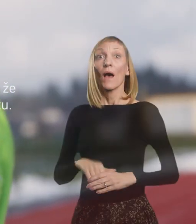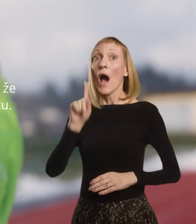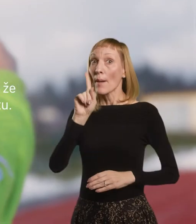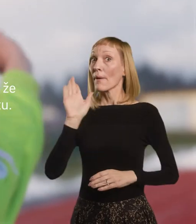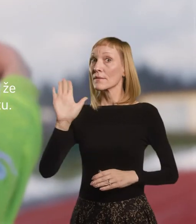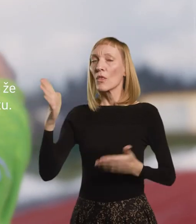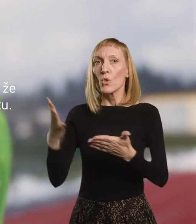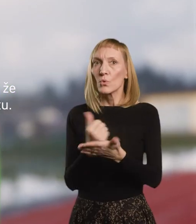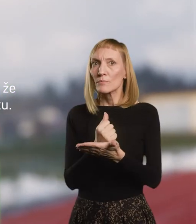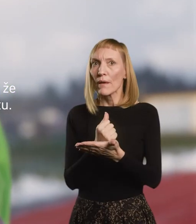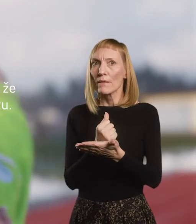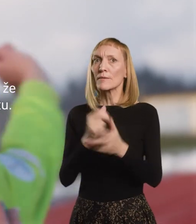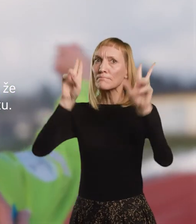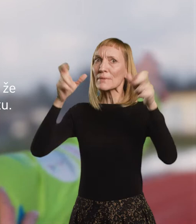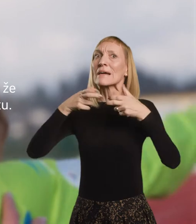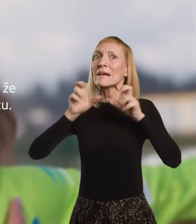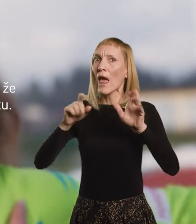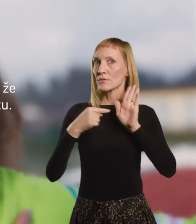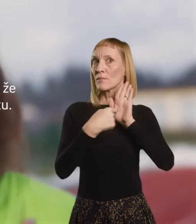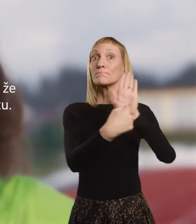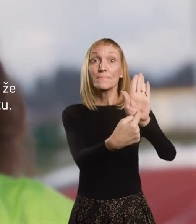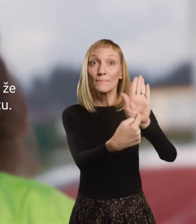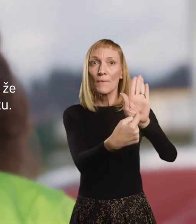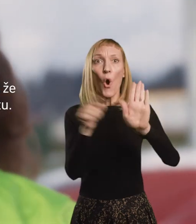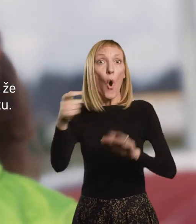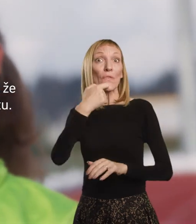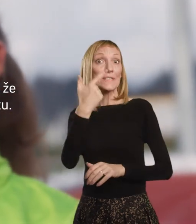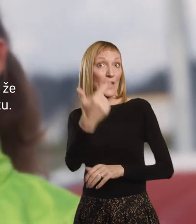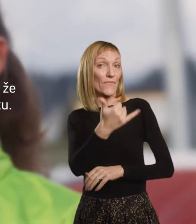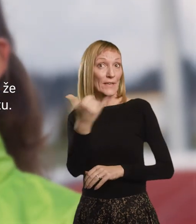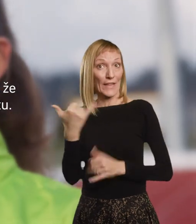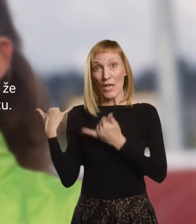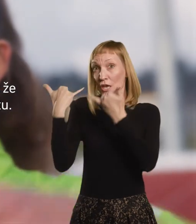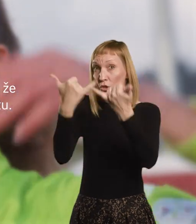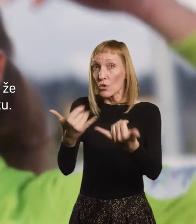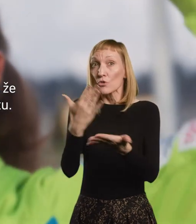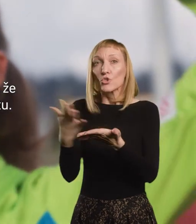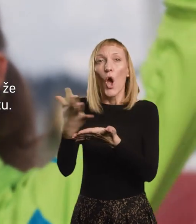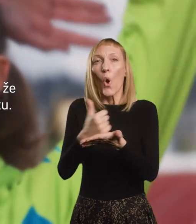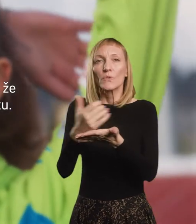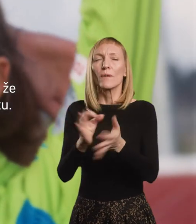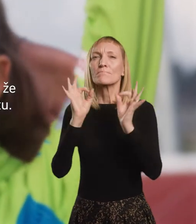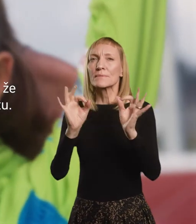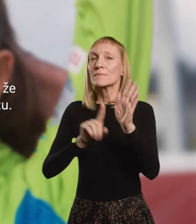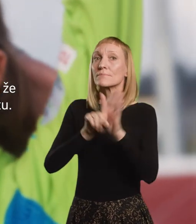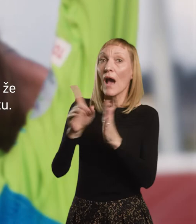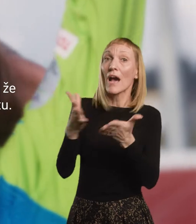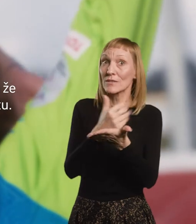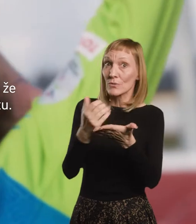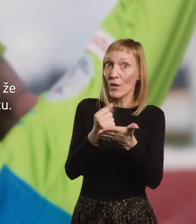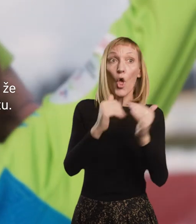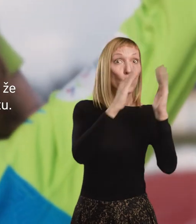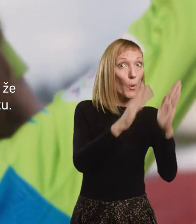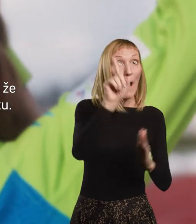A njeni uspehi glasno govorijo zase. Stara je le 20 let, a je do danes osvojila že nekaj zavedljivih zmag